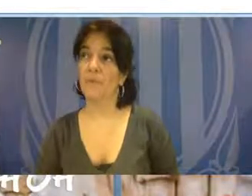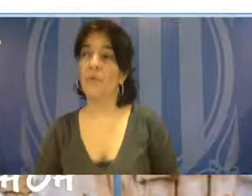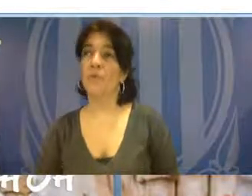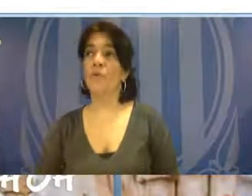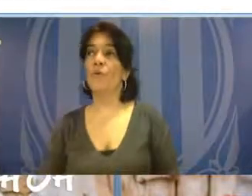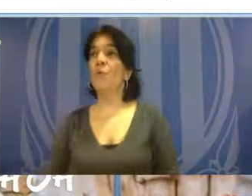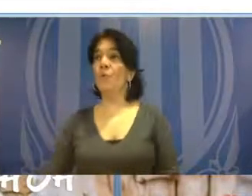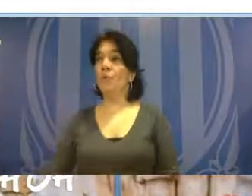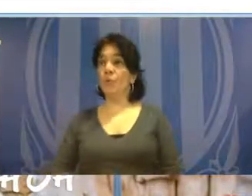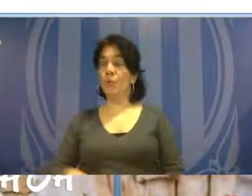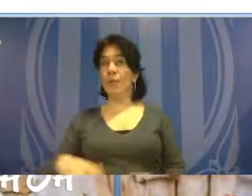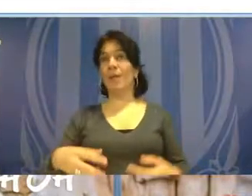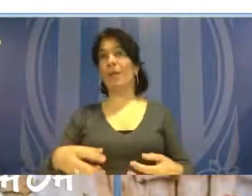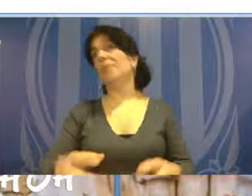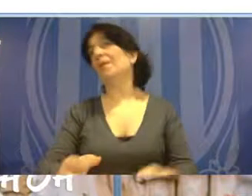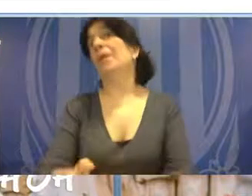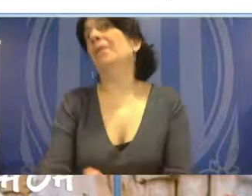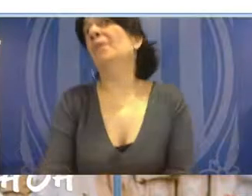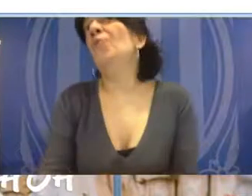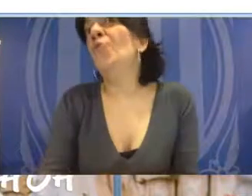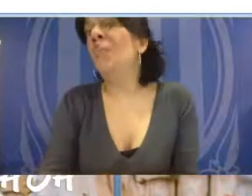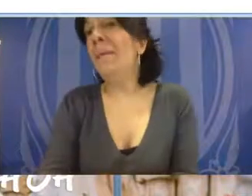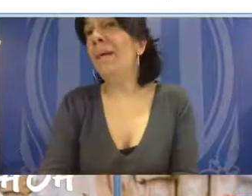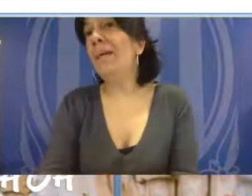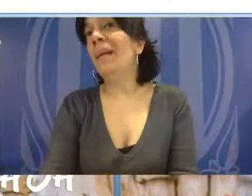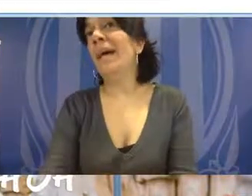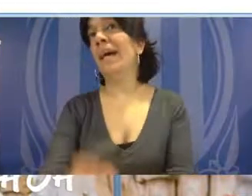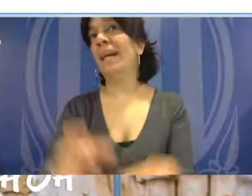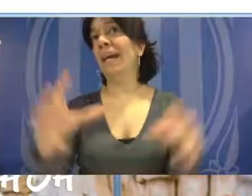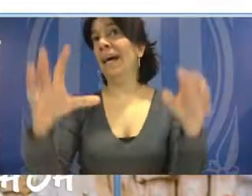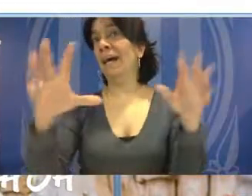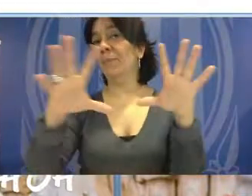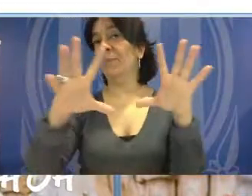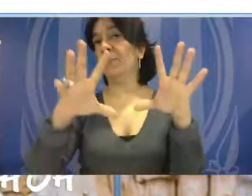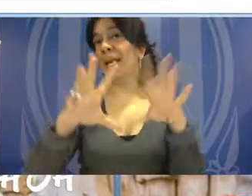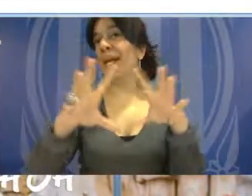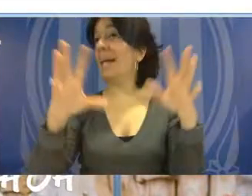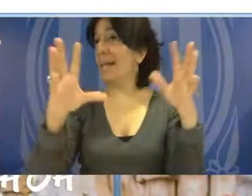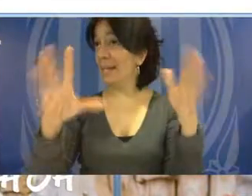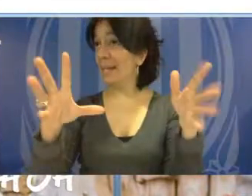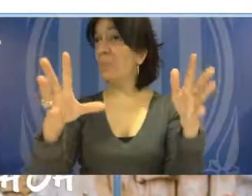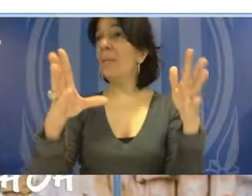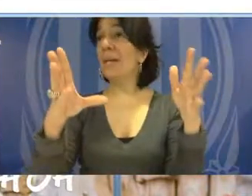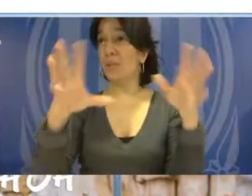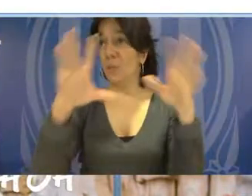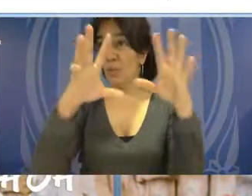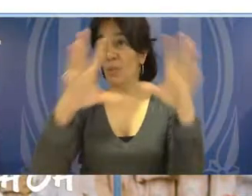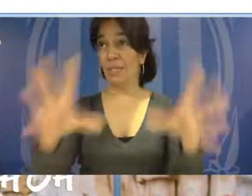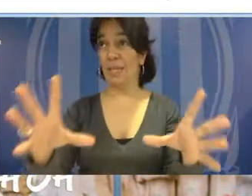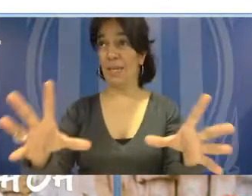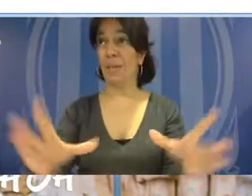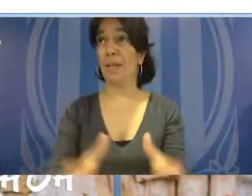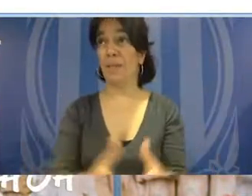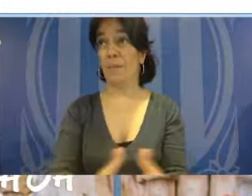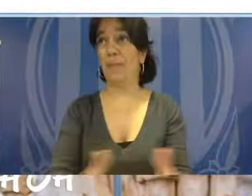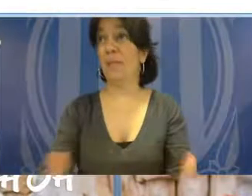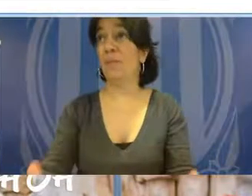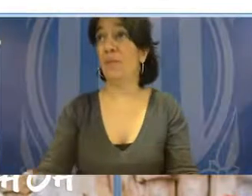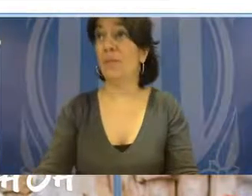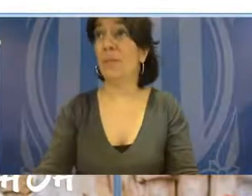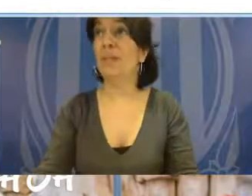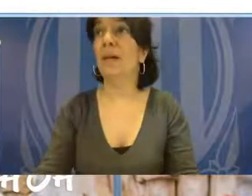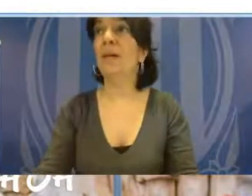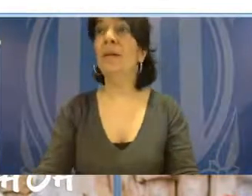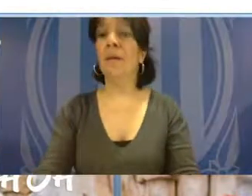i arriba un dia que ho publi tot? Normalment, clar, en el calendari de publicacions que us ensenyava i que fem a